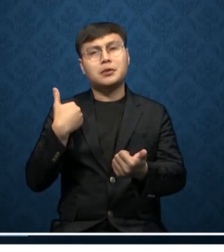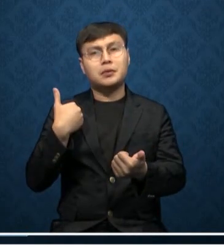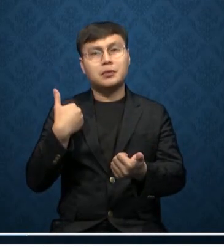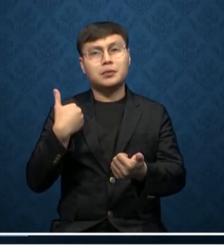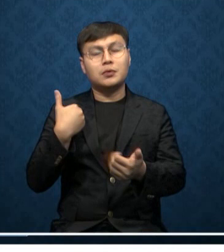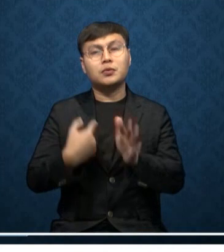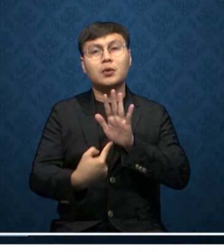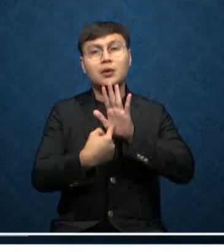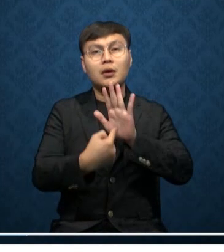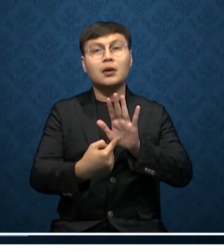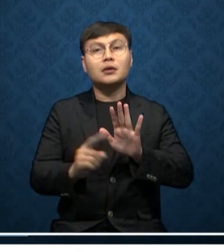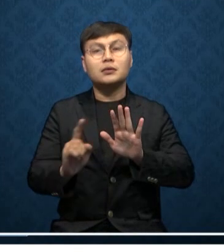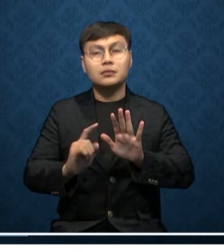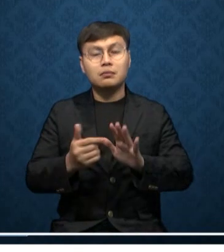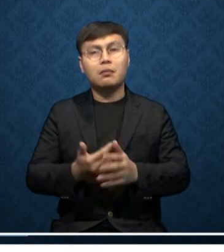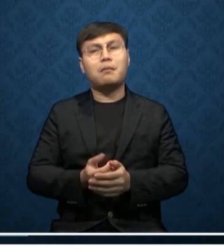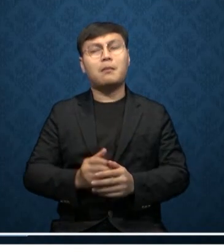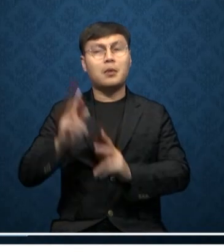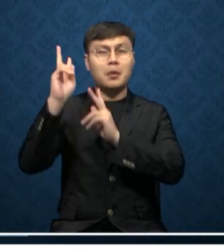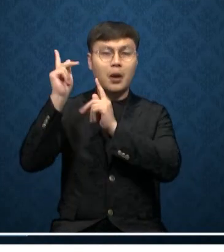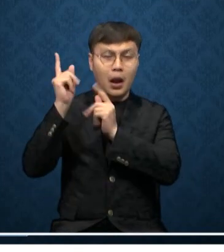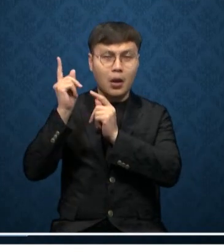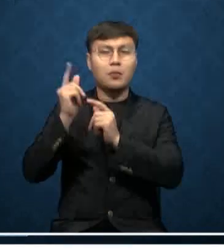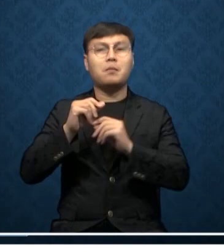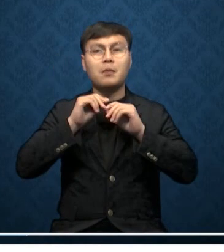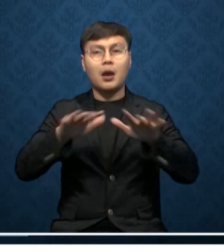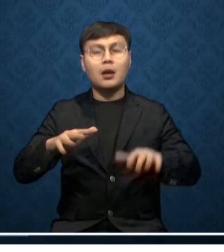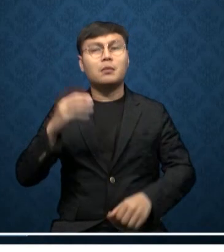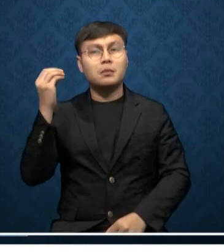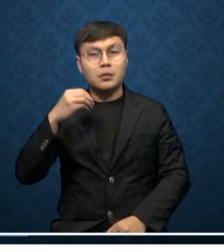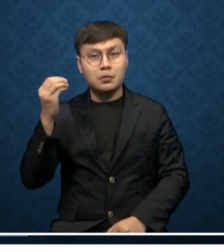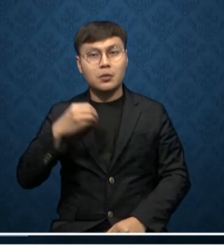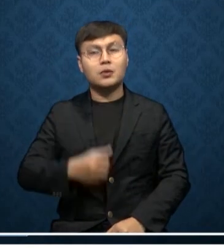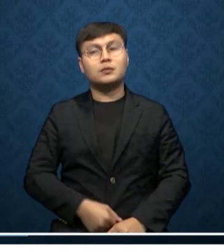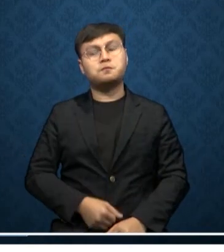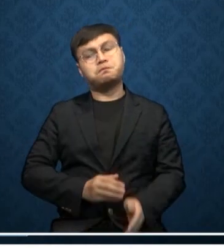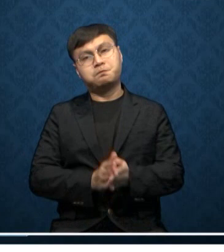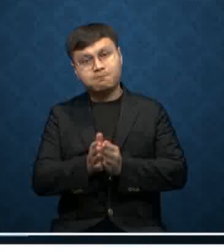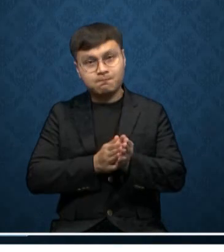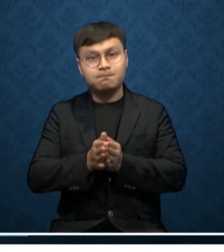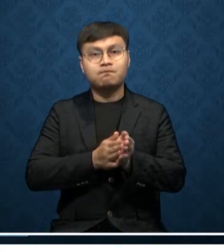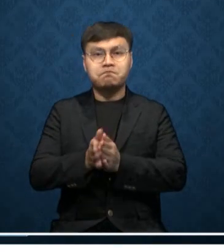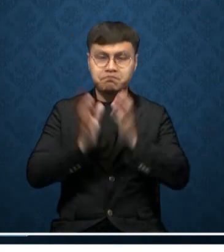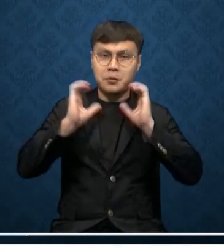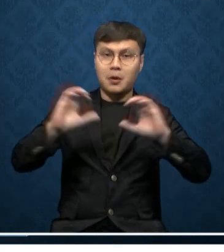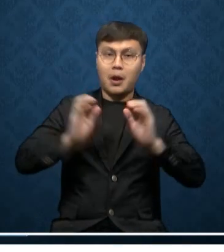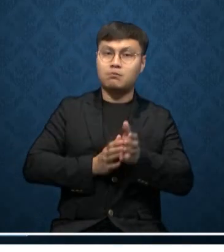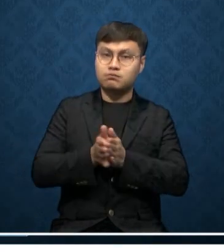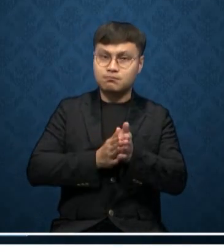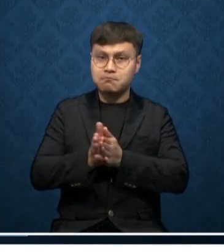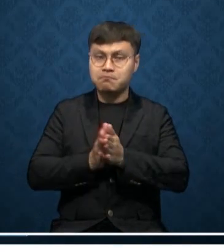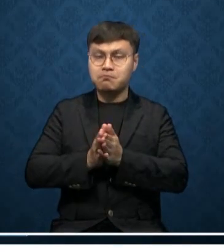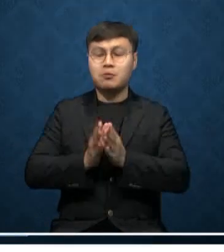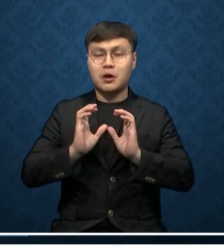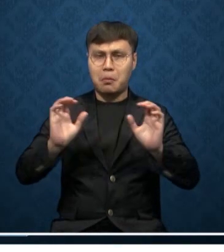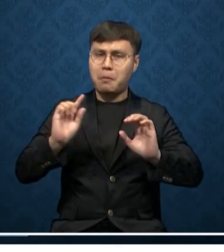เคสตัวอย่างเกิดขึ้นมากมายเป็นข่าวในหน้าหนังสือพิมพ์ซึ่งตรงนี้ท้าทายว่ารัฐบาลใหม่นี้